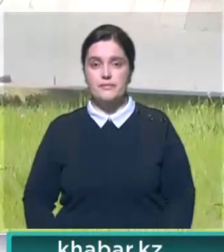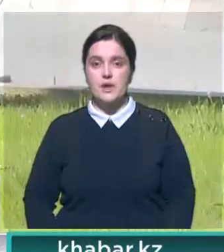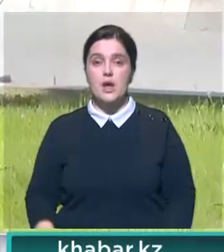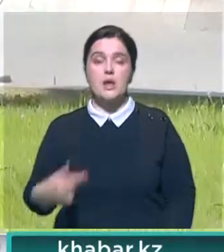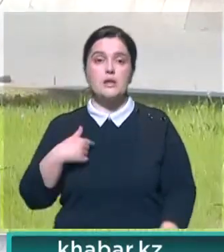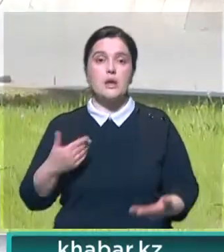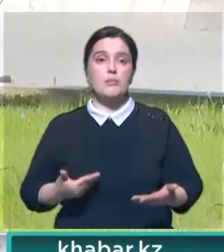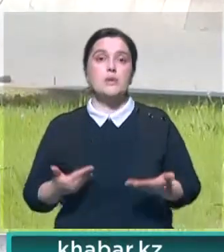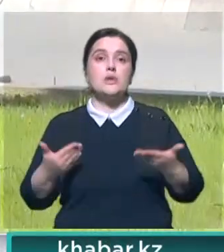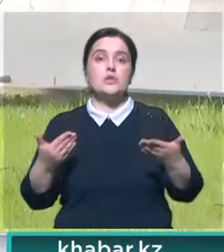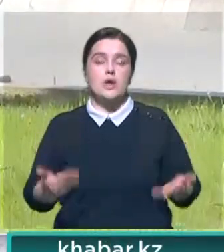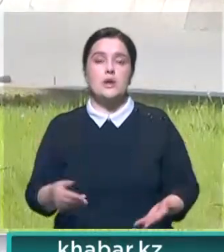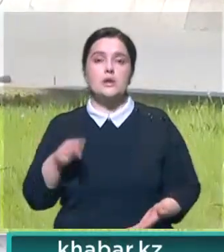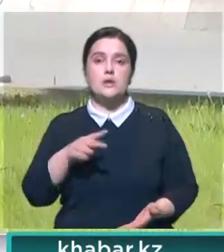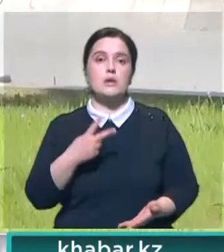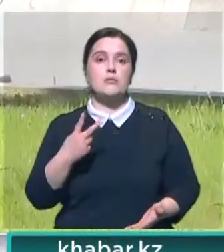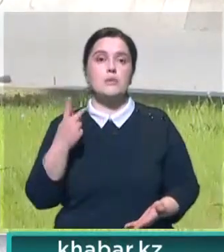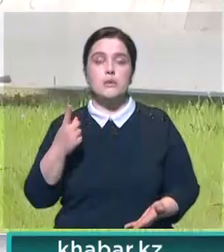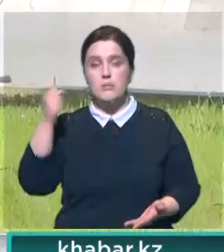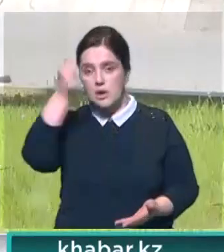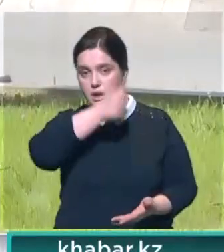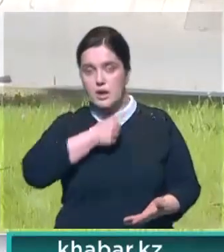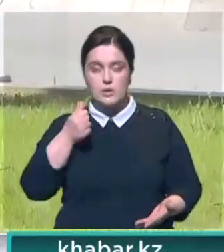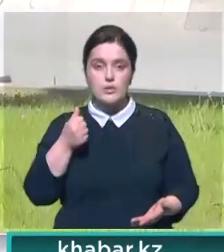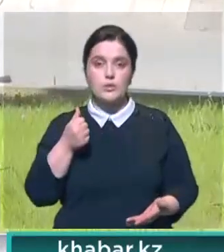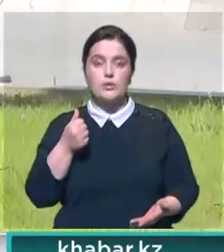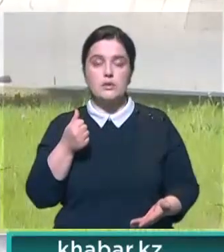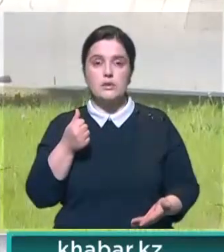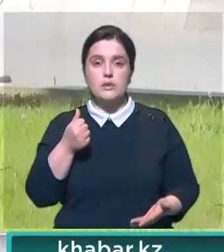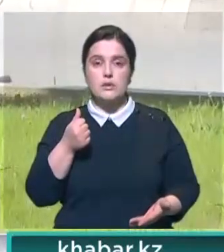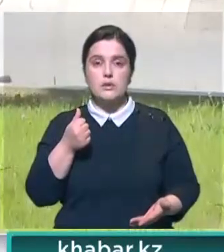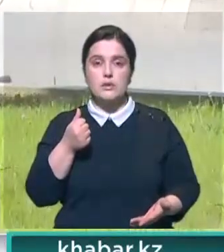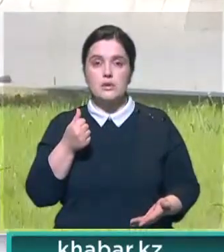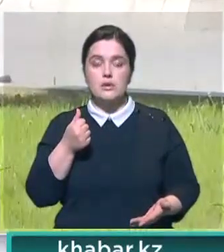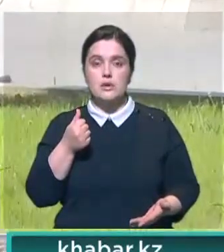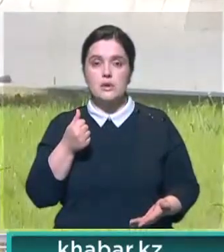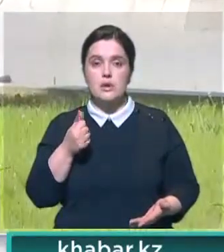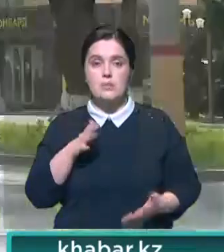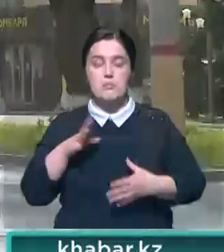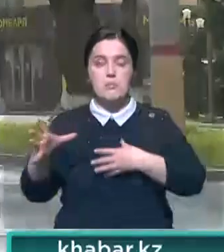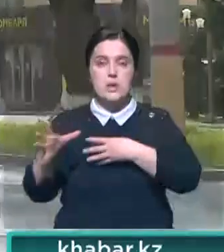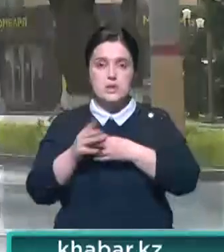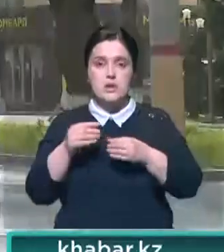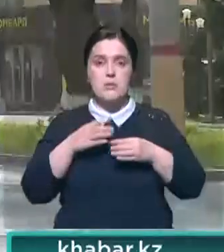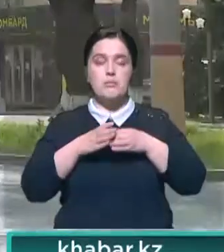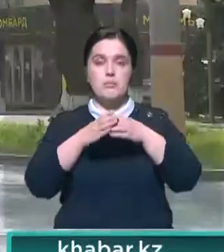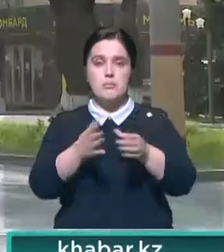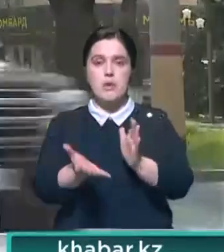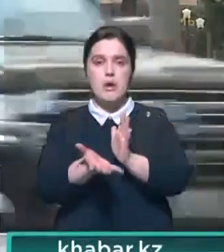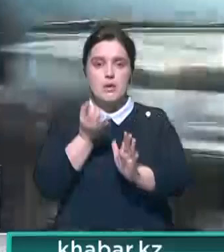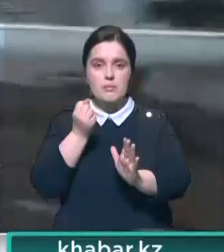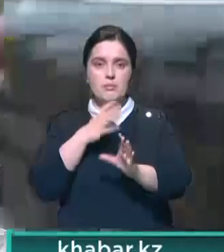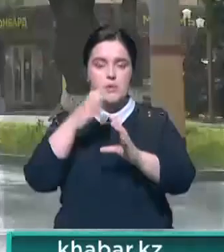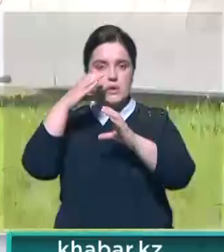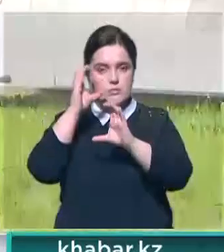Приглашали туда в 2021 году антикоррупционная служба, был совершен совместный выезд. Были отобраны керны,